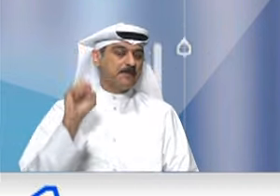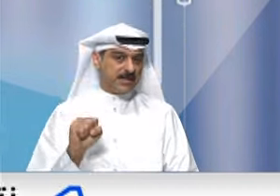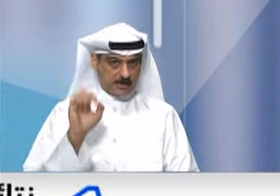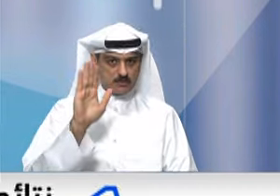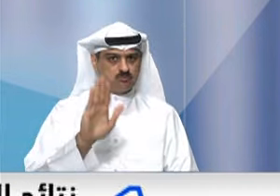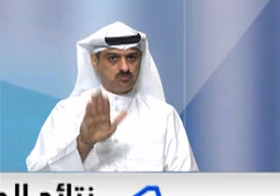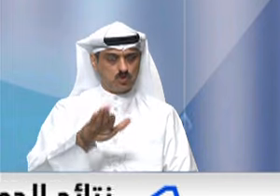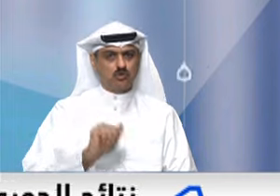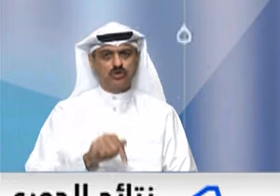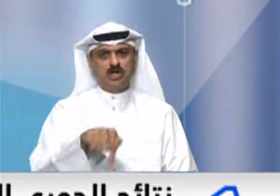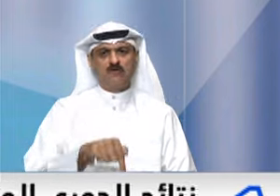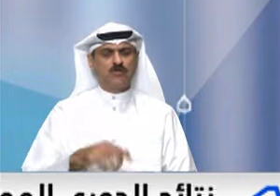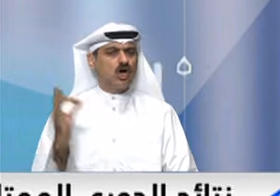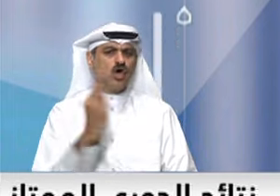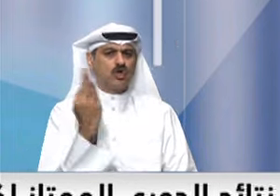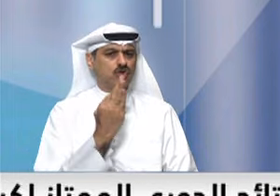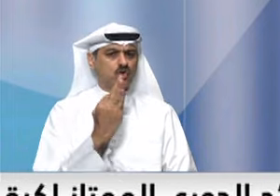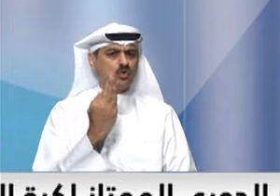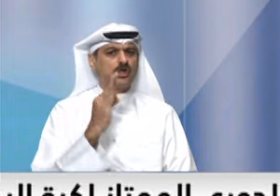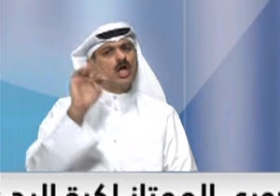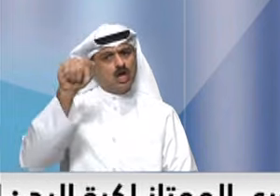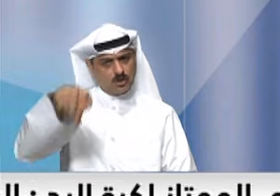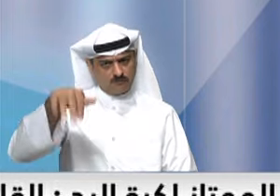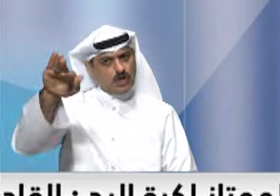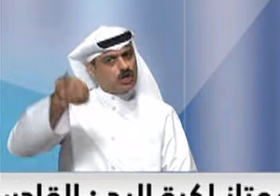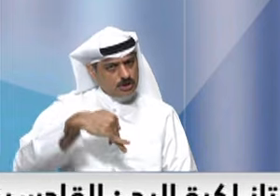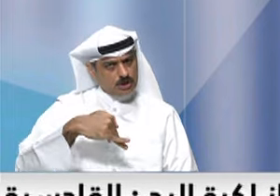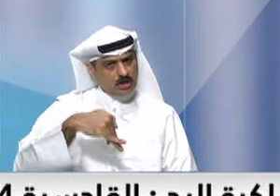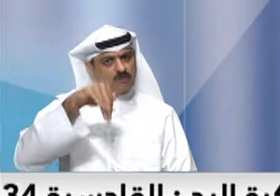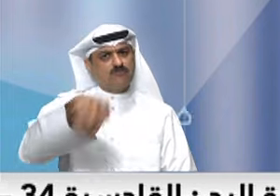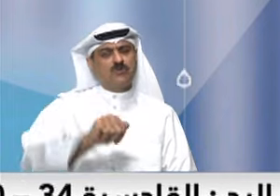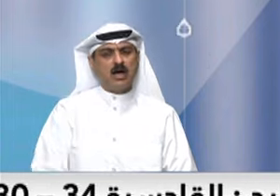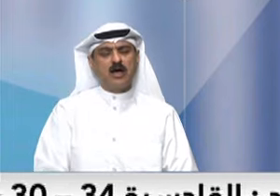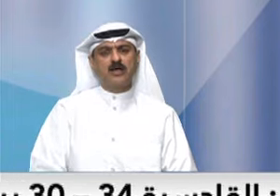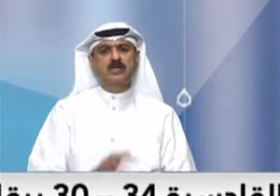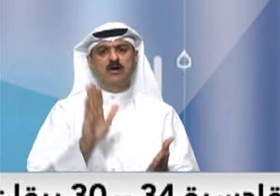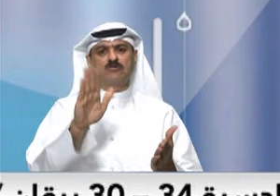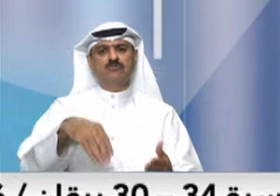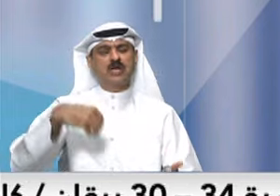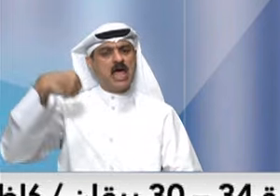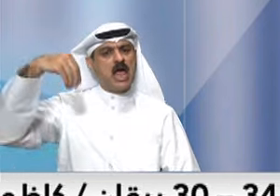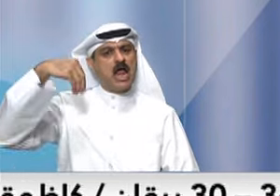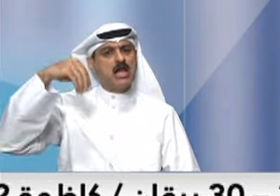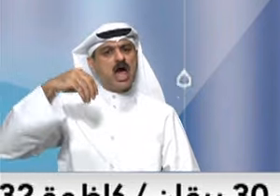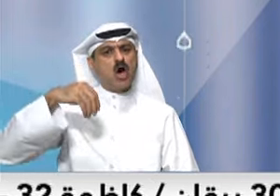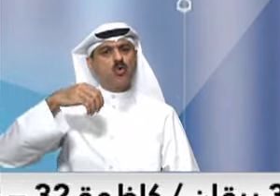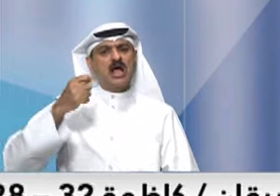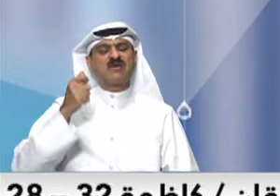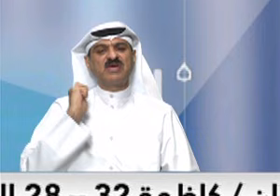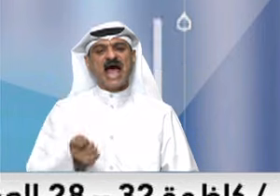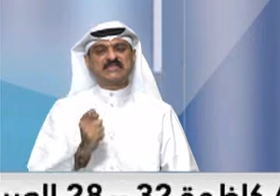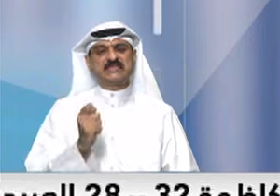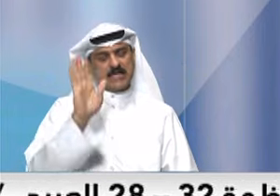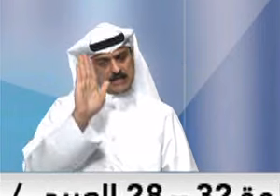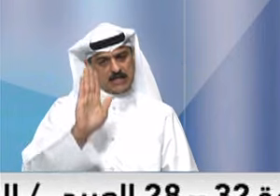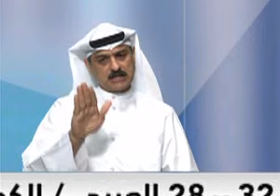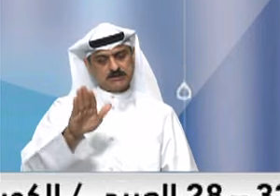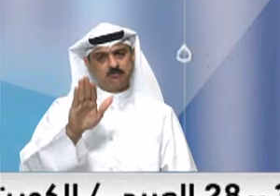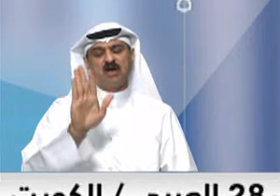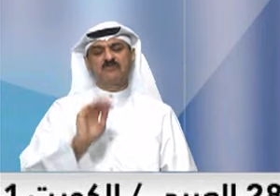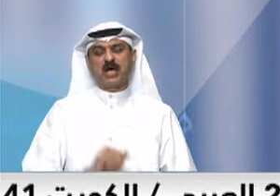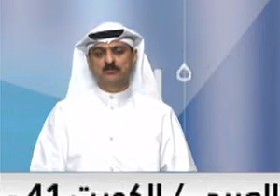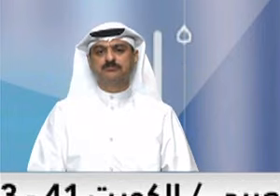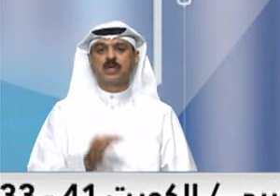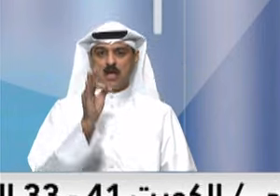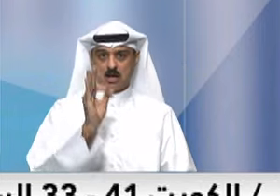الدكتورة الكندري على ضرورة الحضور الشخصي للطلبة وإحضار النسخ الورقية الأصلية للمستندات المطلوبة،